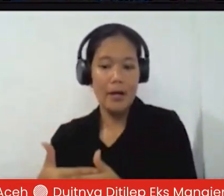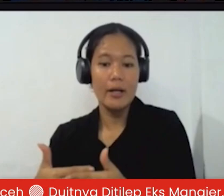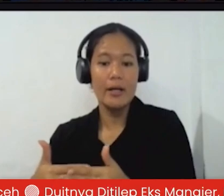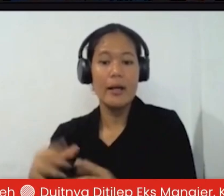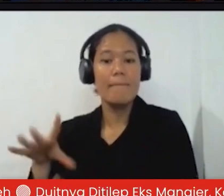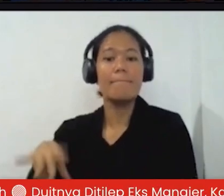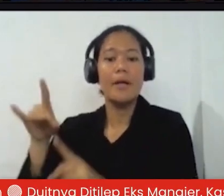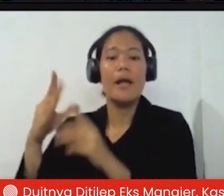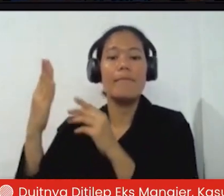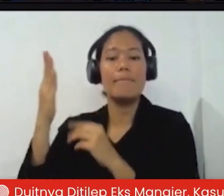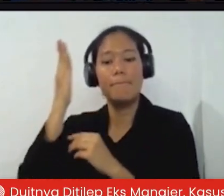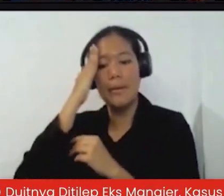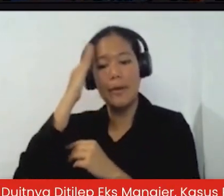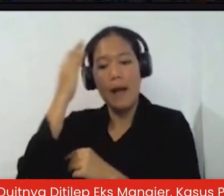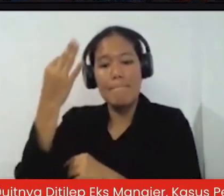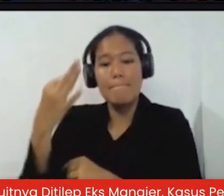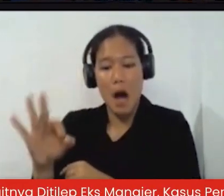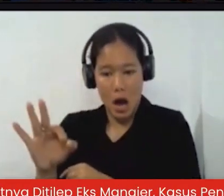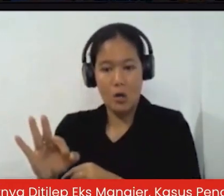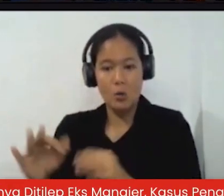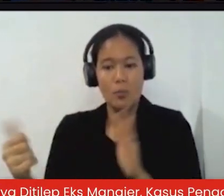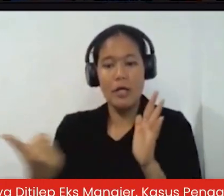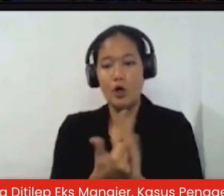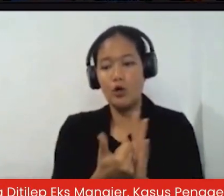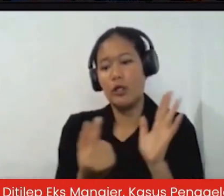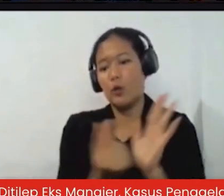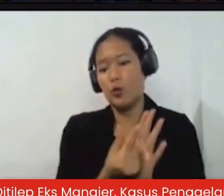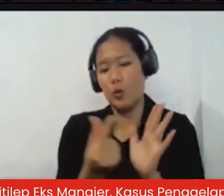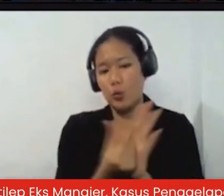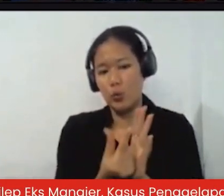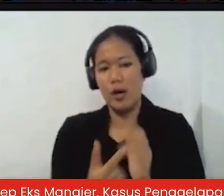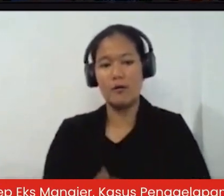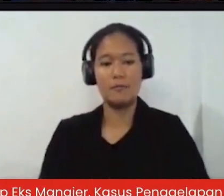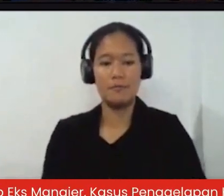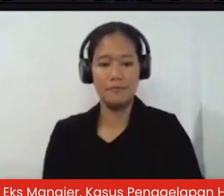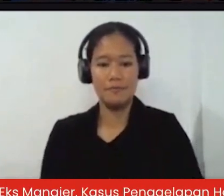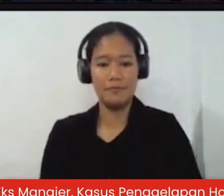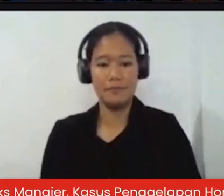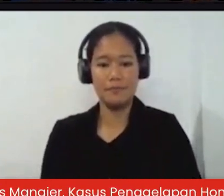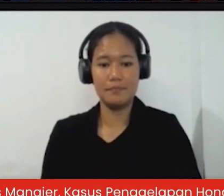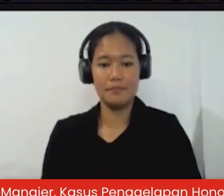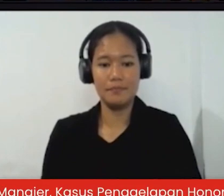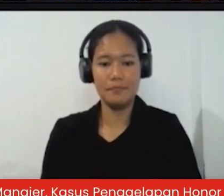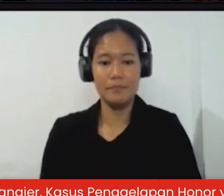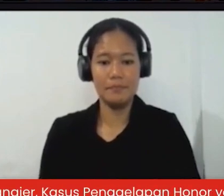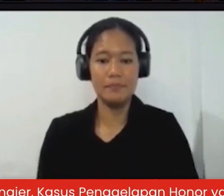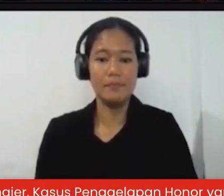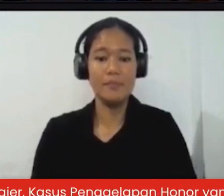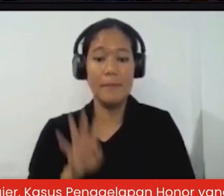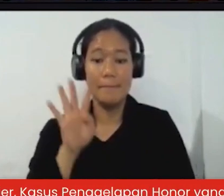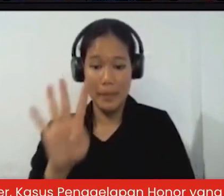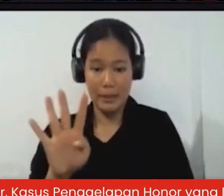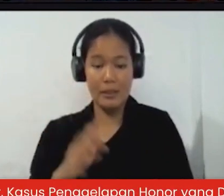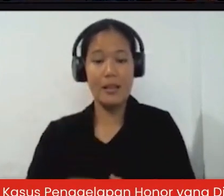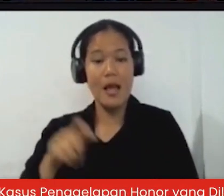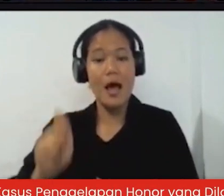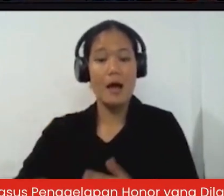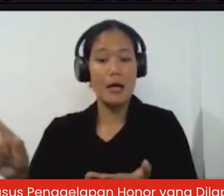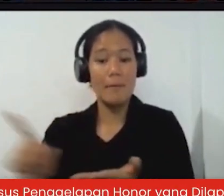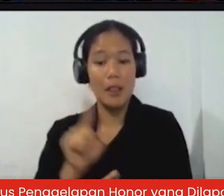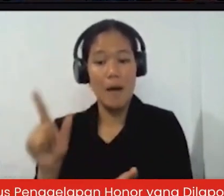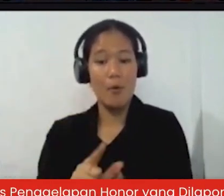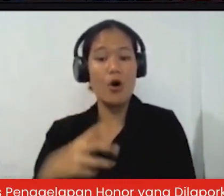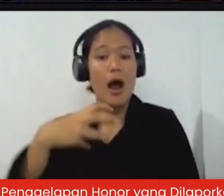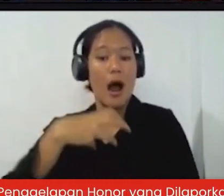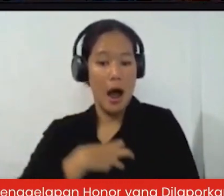pimpinan yang baru sesuai dengan peraturan perundang-undangan empat Hakim terlapor